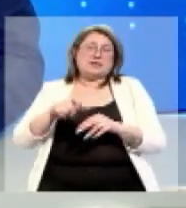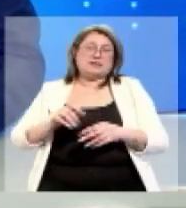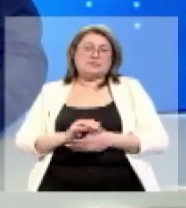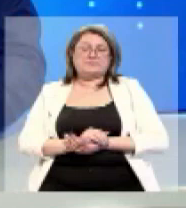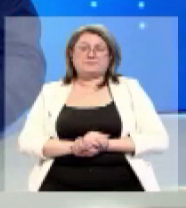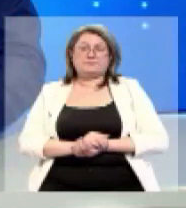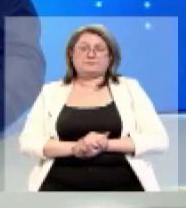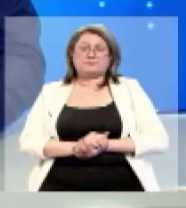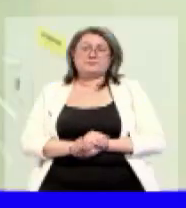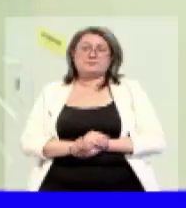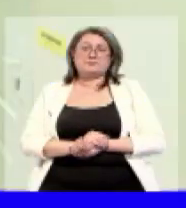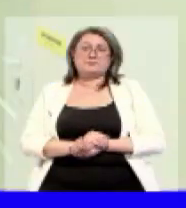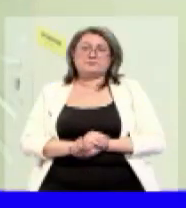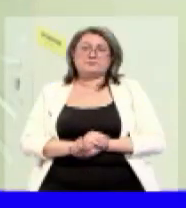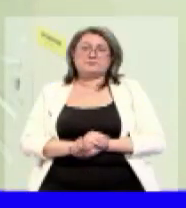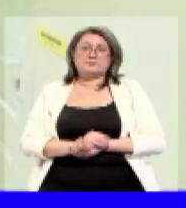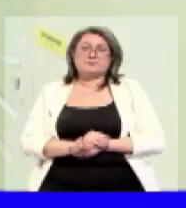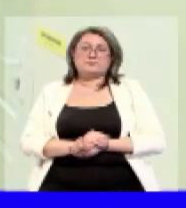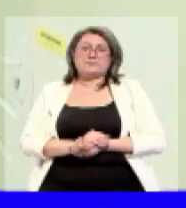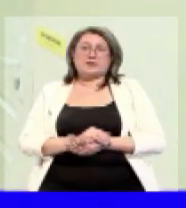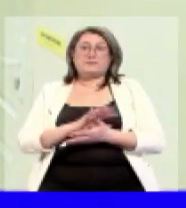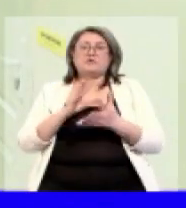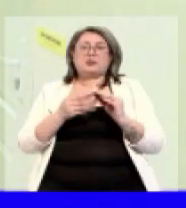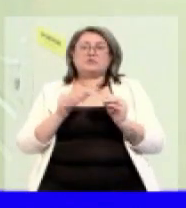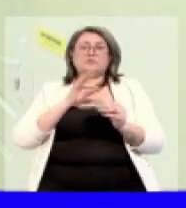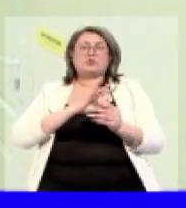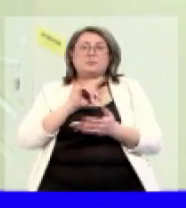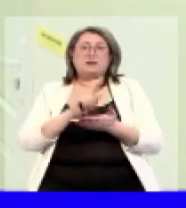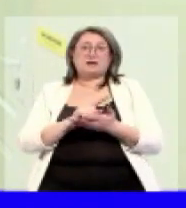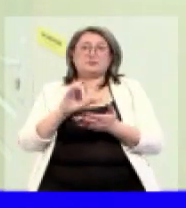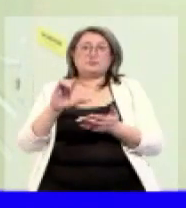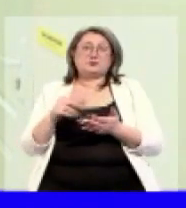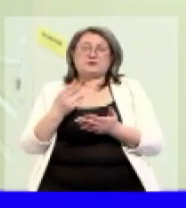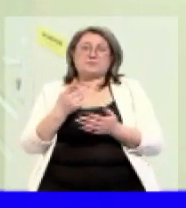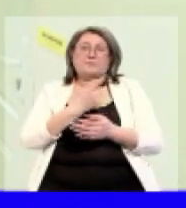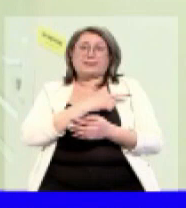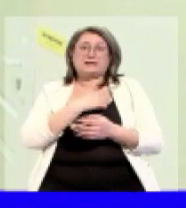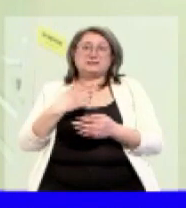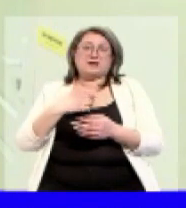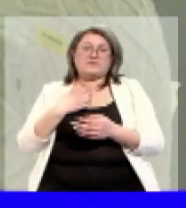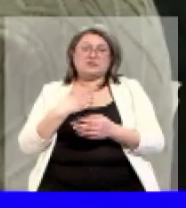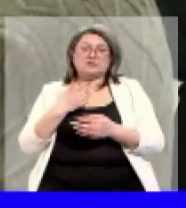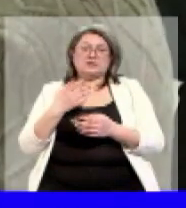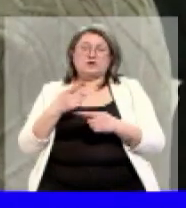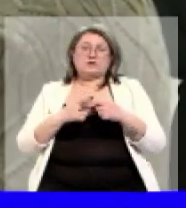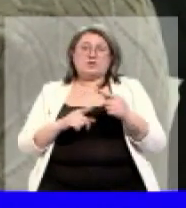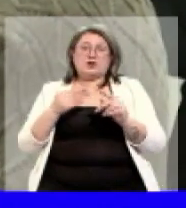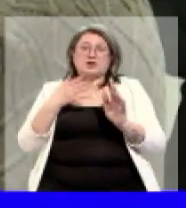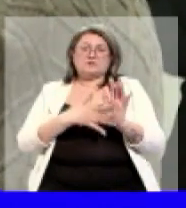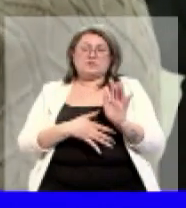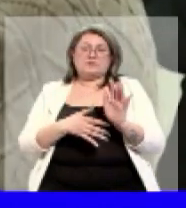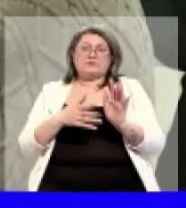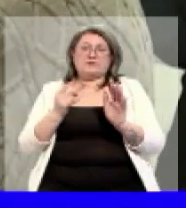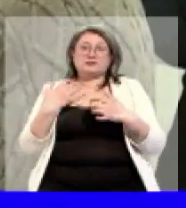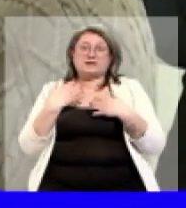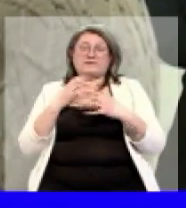артыруға мүмкіндік берді. Міндетті әлеуметтік медициналық сақтандыру енгізу нәтижесінде жалпы ішкі өнім көлеміндегі